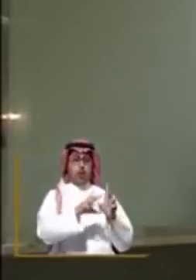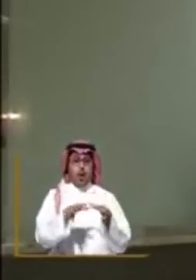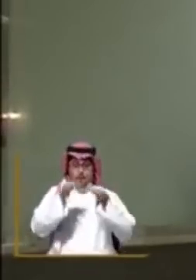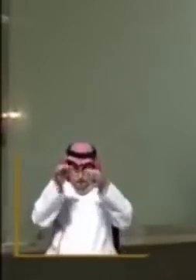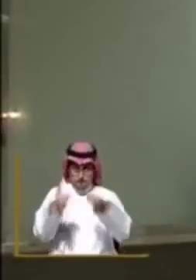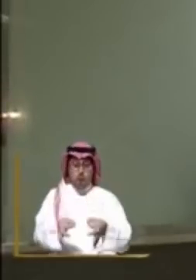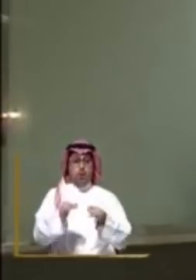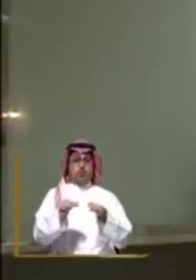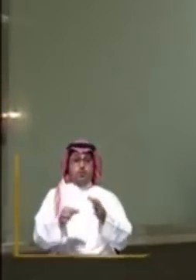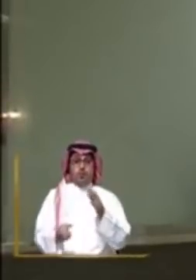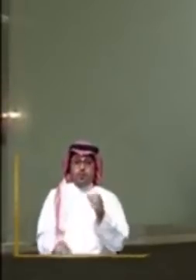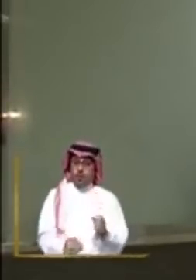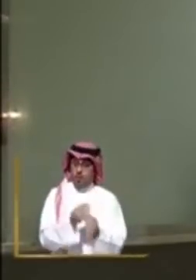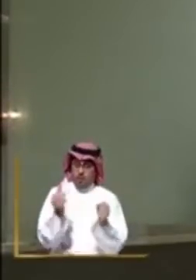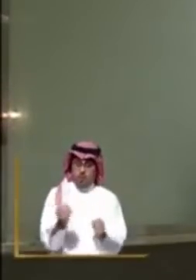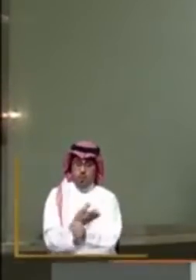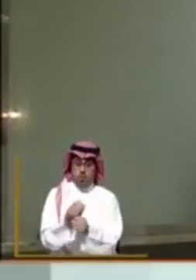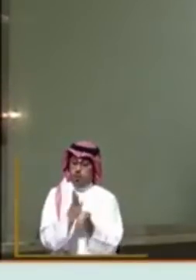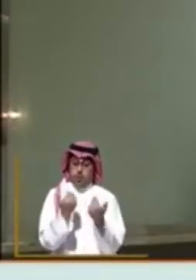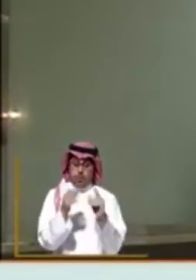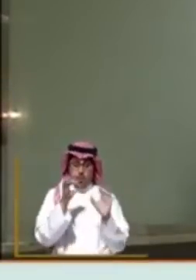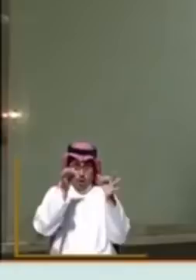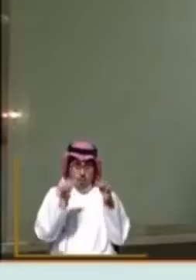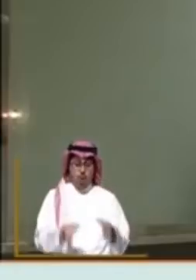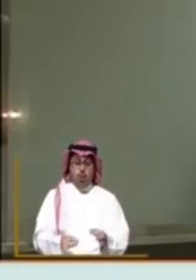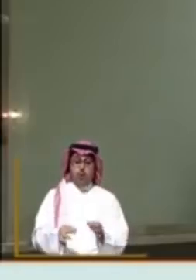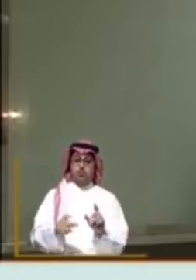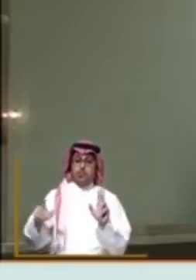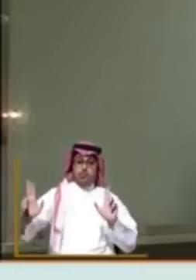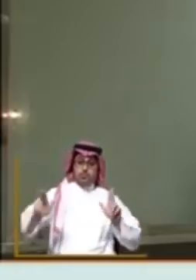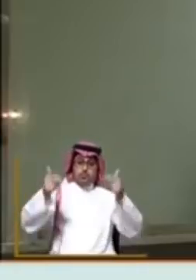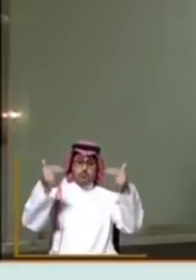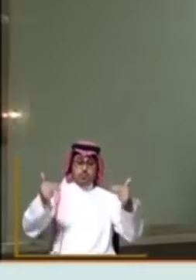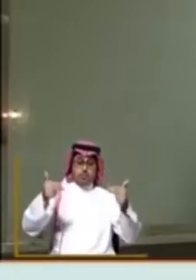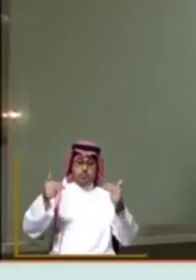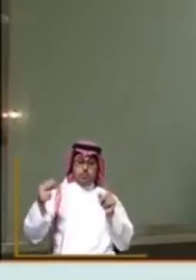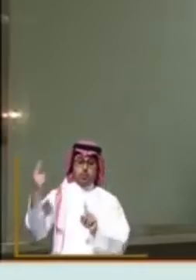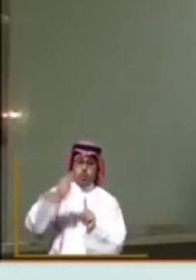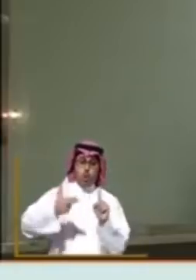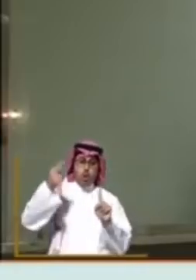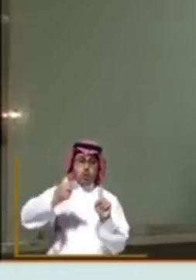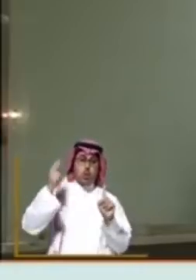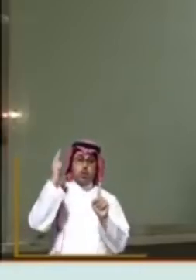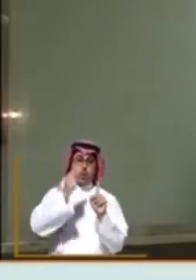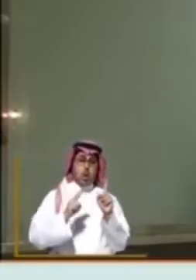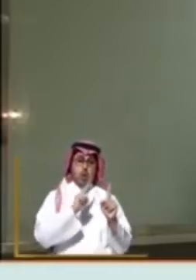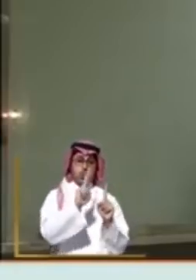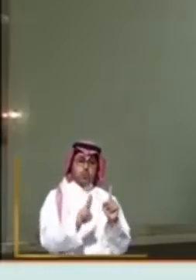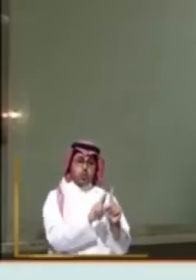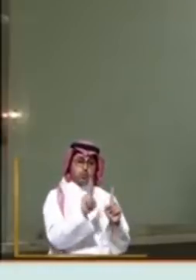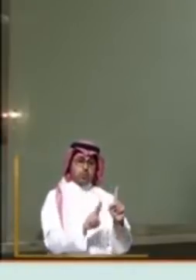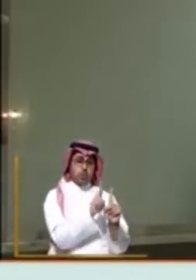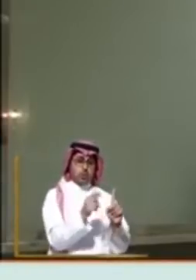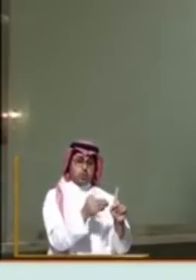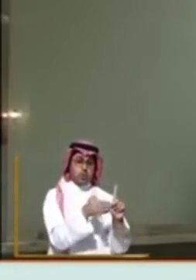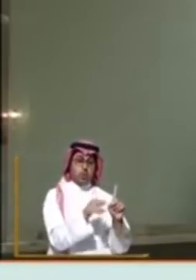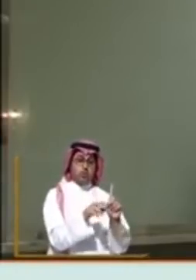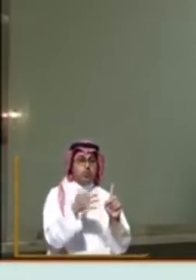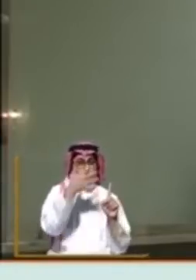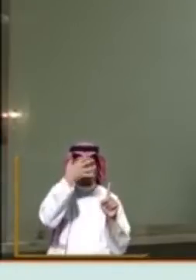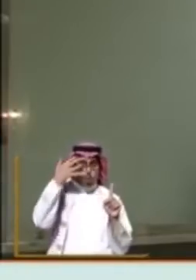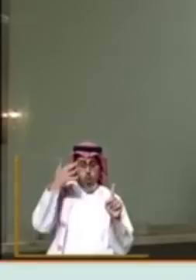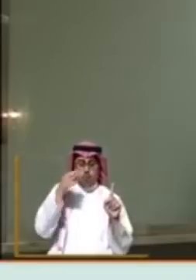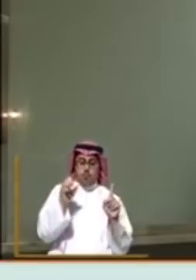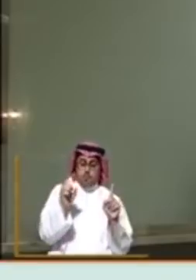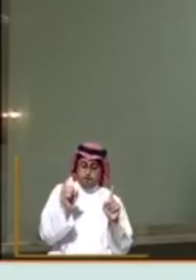محدد، يتم عن طريقه أخذ التاريخ المرضي والتشخيص المبدئي أو النهائي ورفع إذا وجد أشعات أو تحاليل، بعدها يصرف